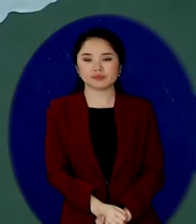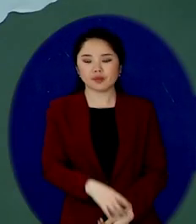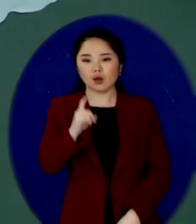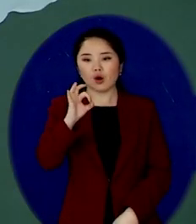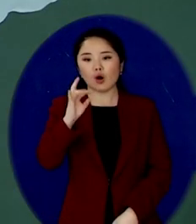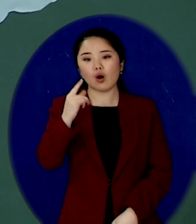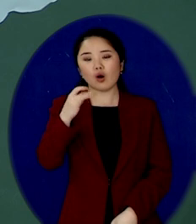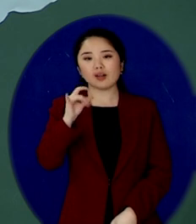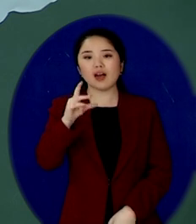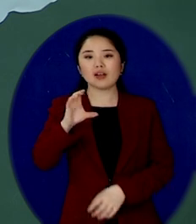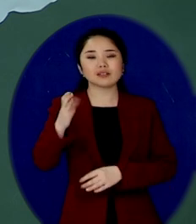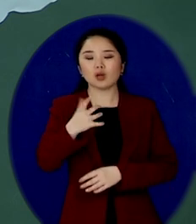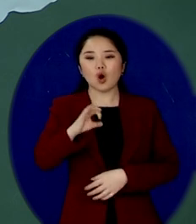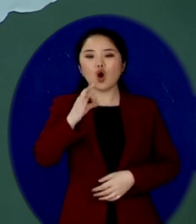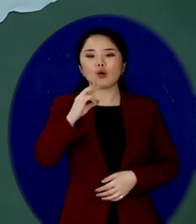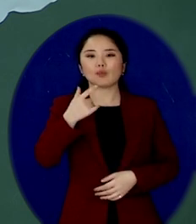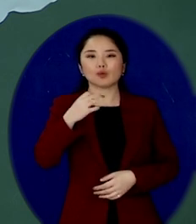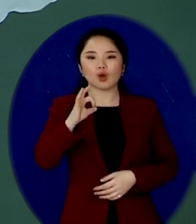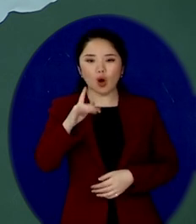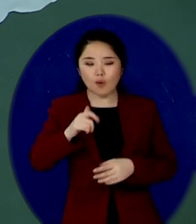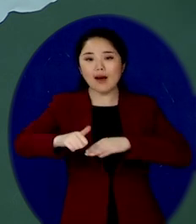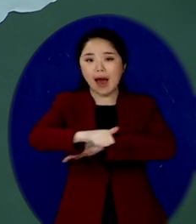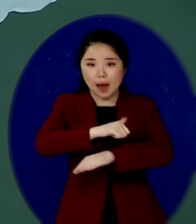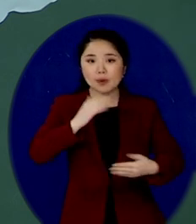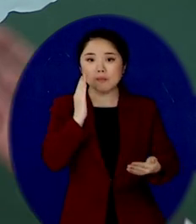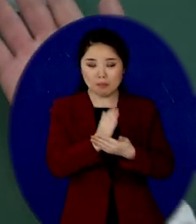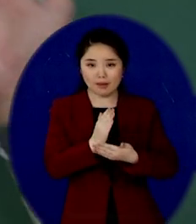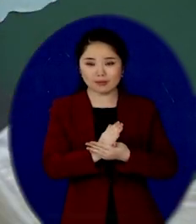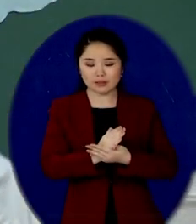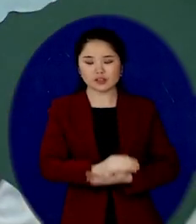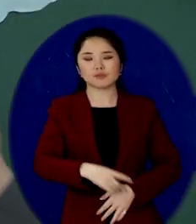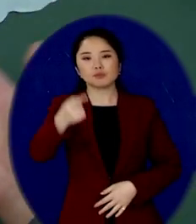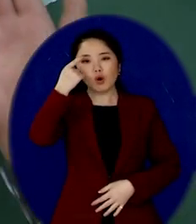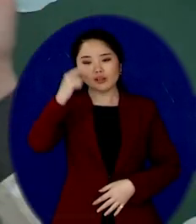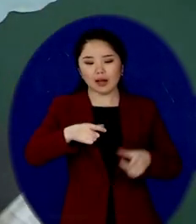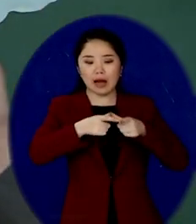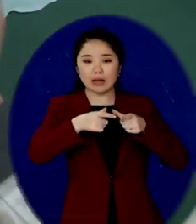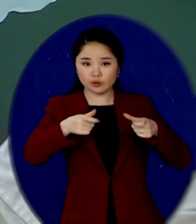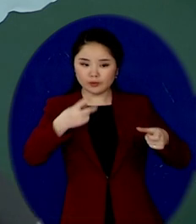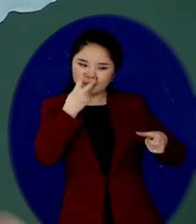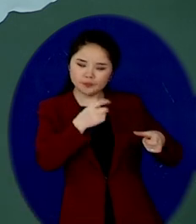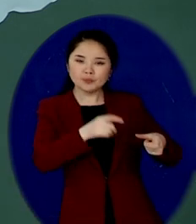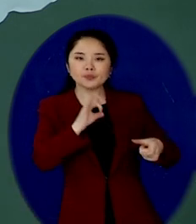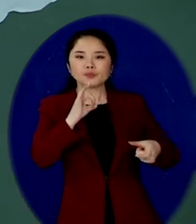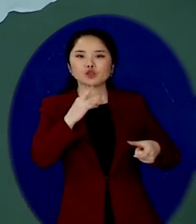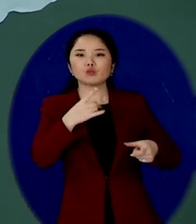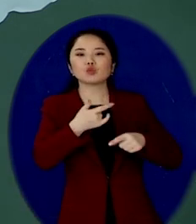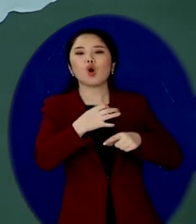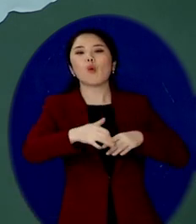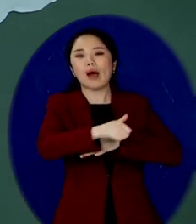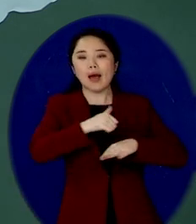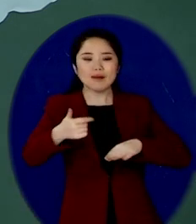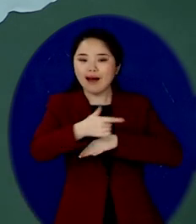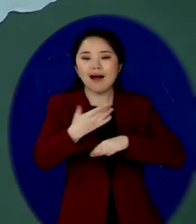Хонгорын элс Өмнө Говь аймагт байдаг. Тэгвэл Монгол орны газрын зурагаас Өмнө Говь аймгийг ямар